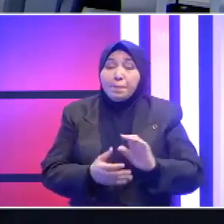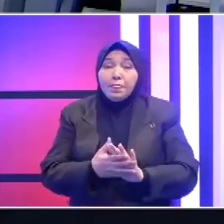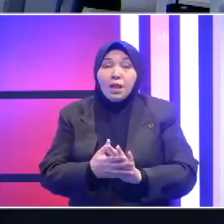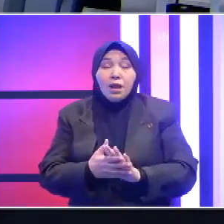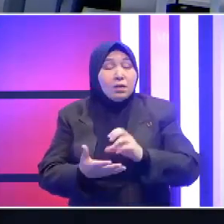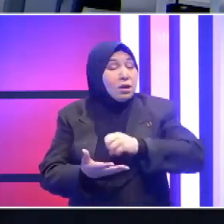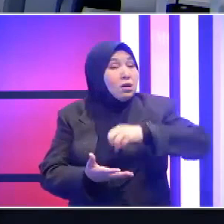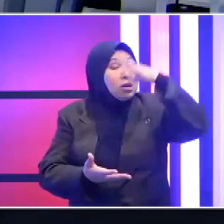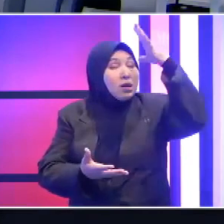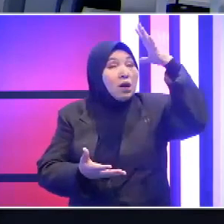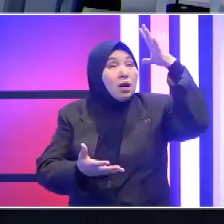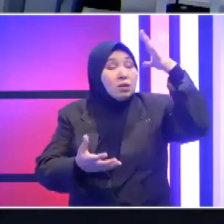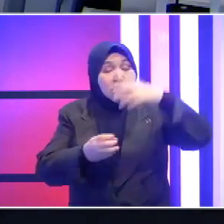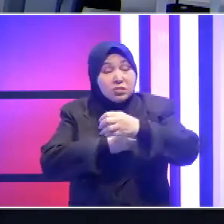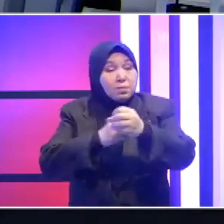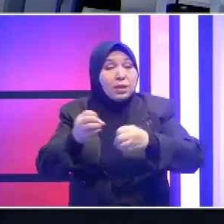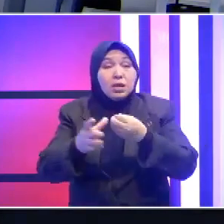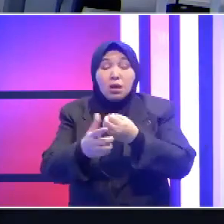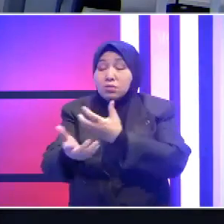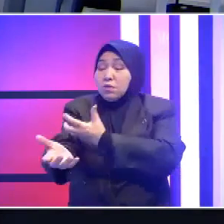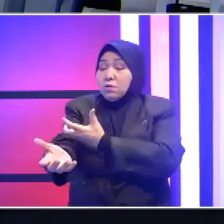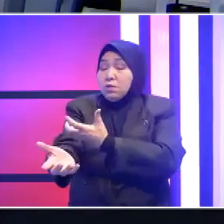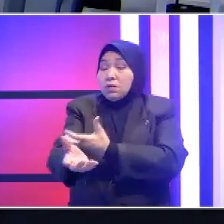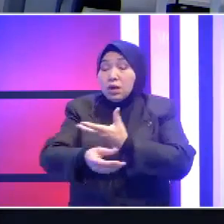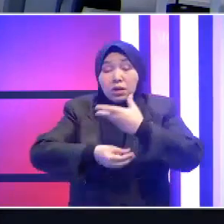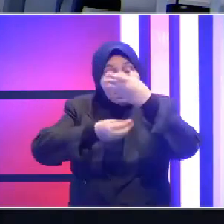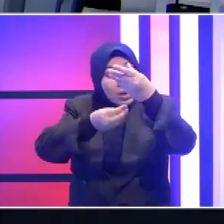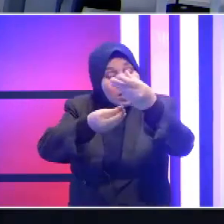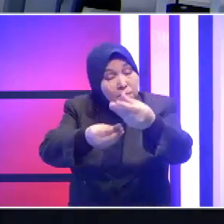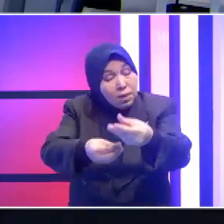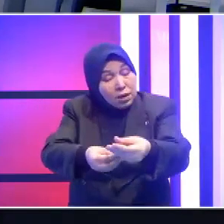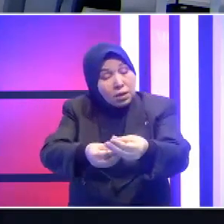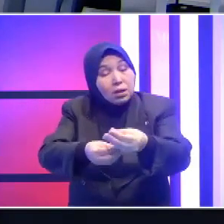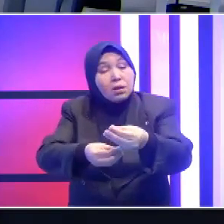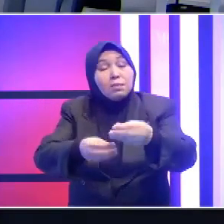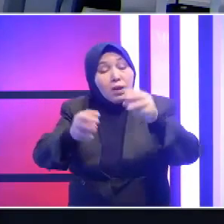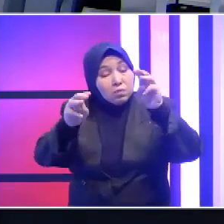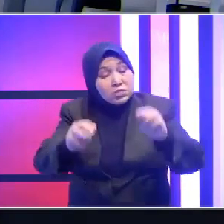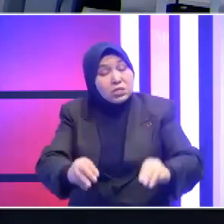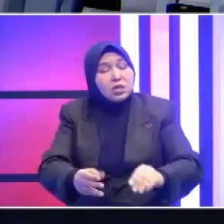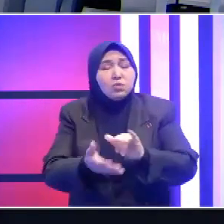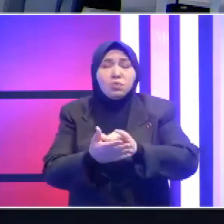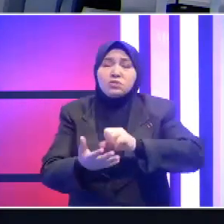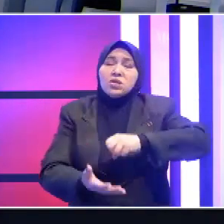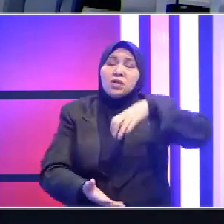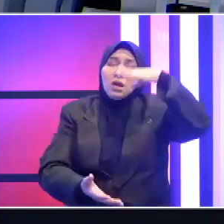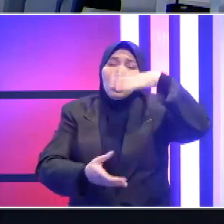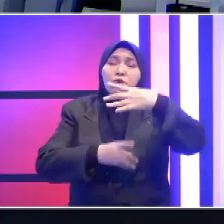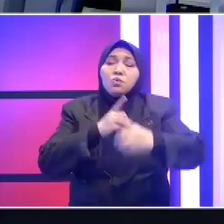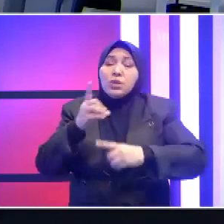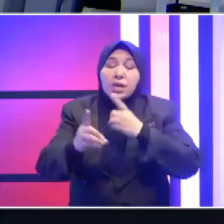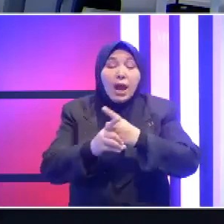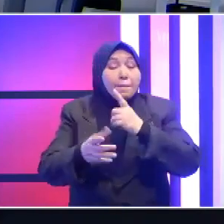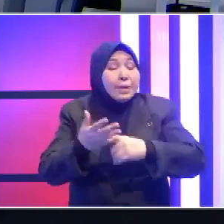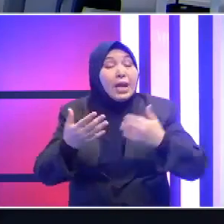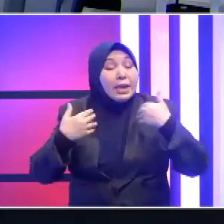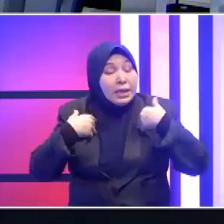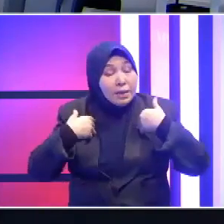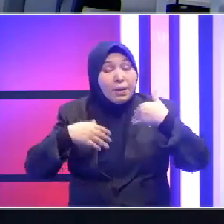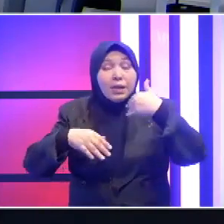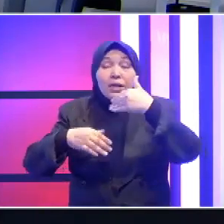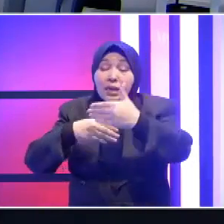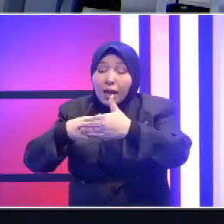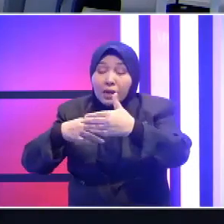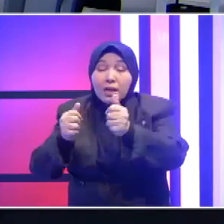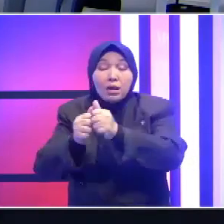kekayaan jabatan atau keturunan yang diberikan kepada kamu maka itu adalah kesenangan hidup duniawi sedangkan Apple yang ada di sisi Allah